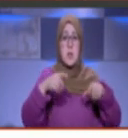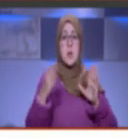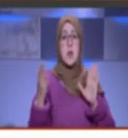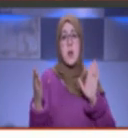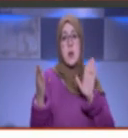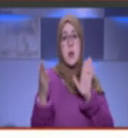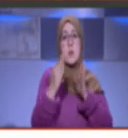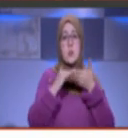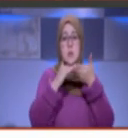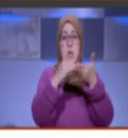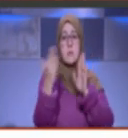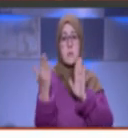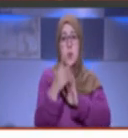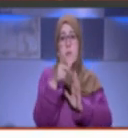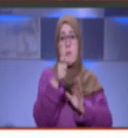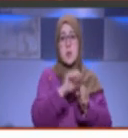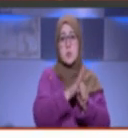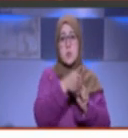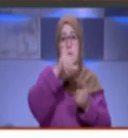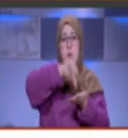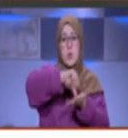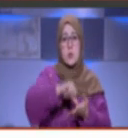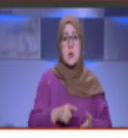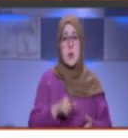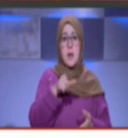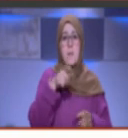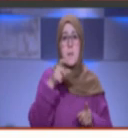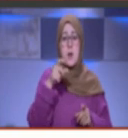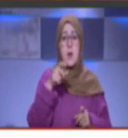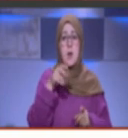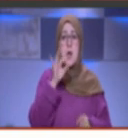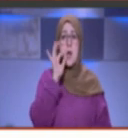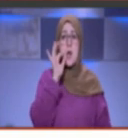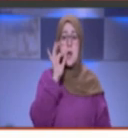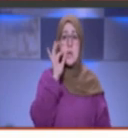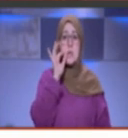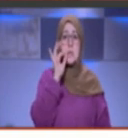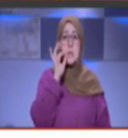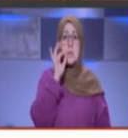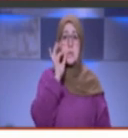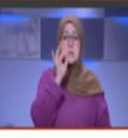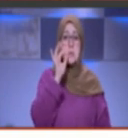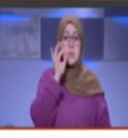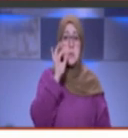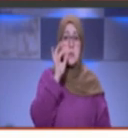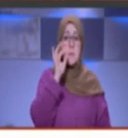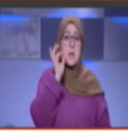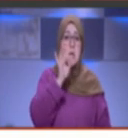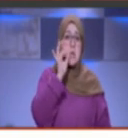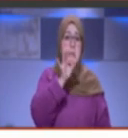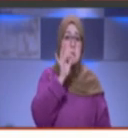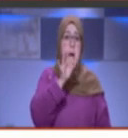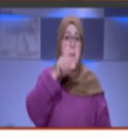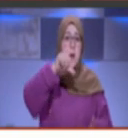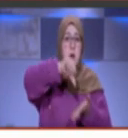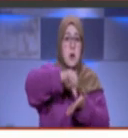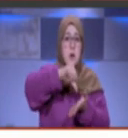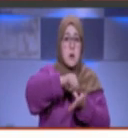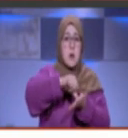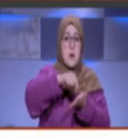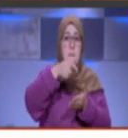تفشي فيروس كورونا في إيران. كما اتهم الرئيس الإيراني الولايات المتحدة بخرق الاتفاقات الطبية